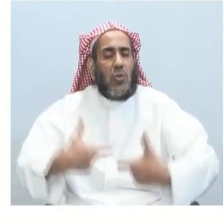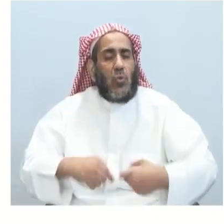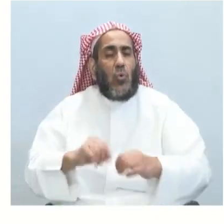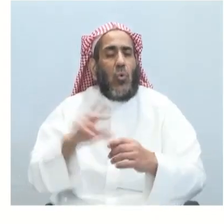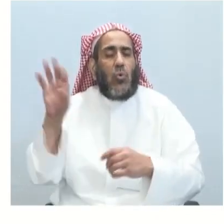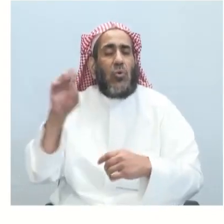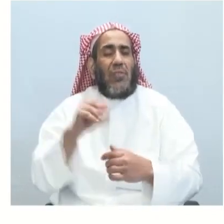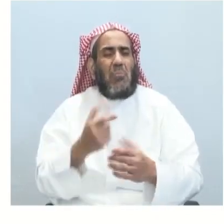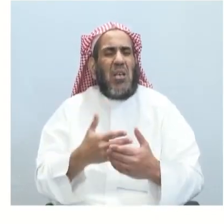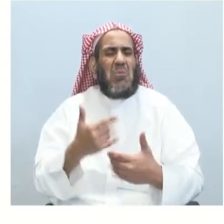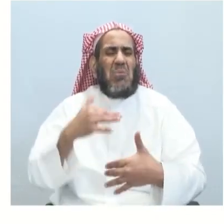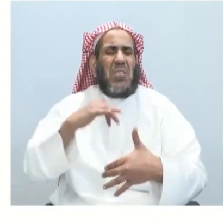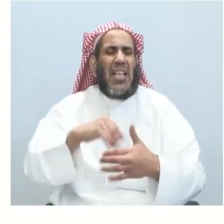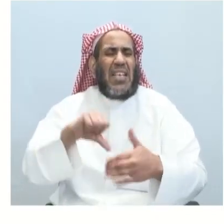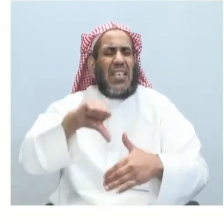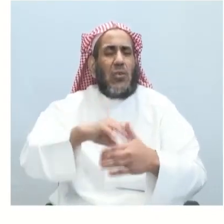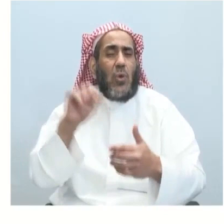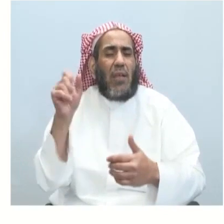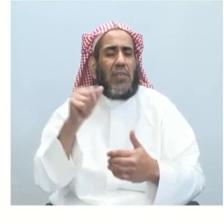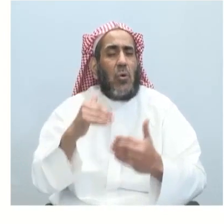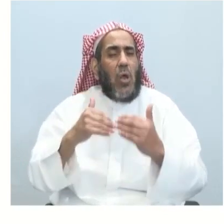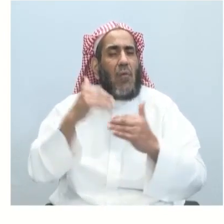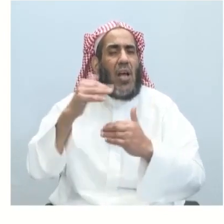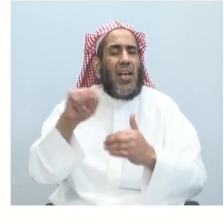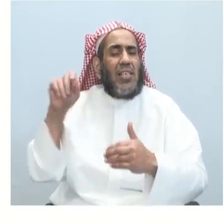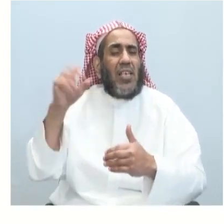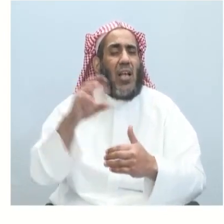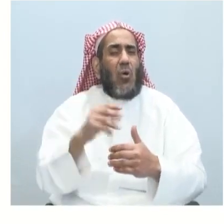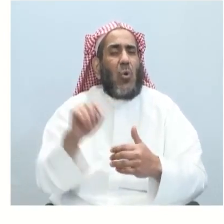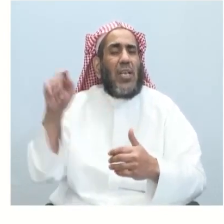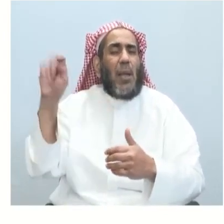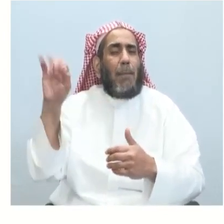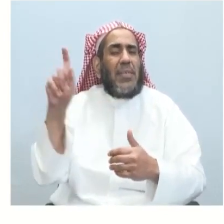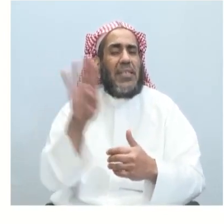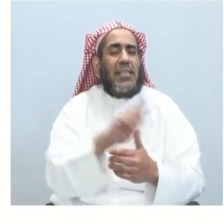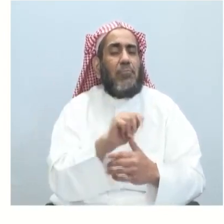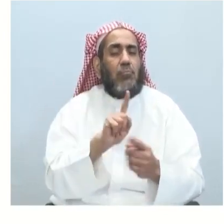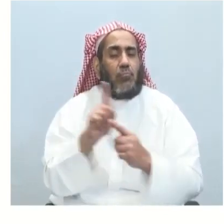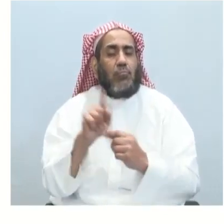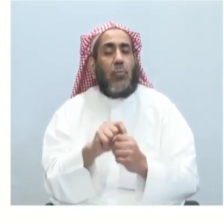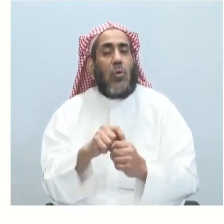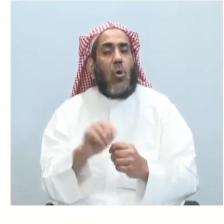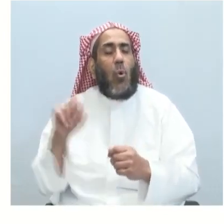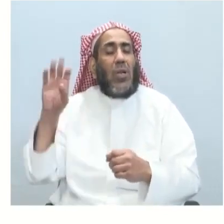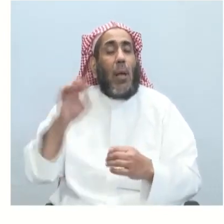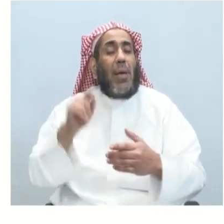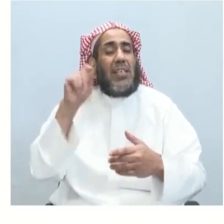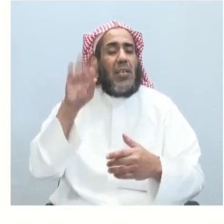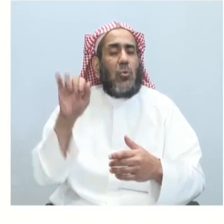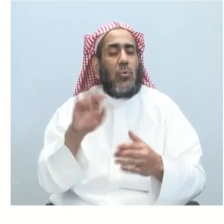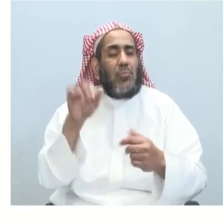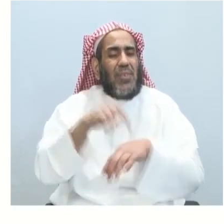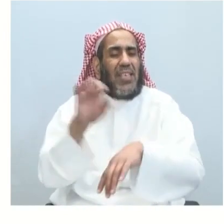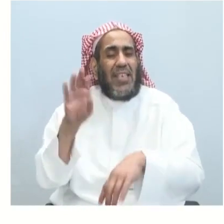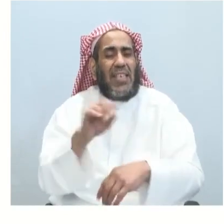عما يدنس نفسي وترفعت عن جدى كل جبسي وتماسكت حين زعزعني